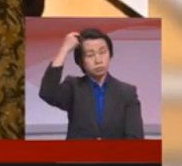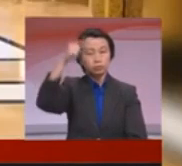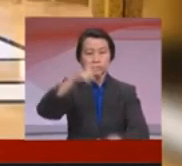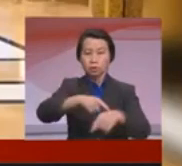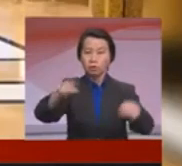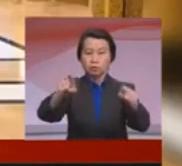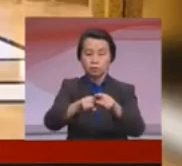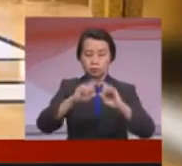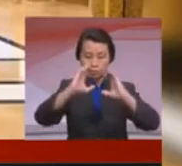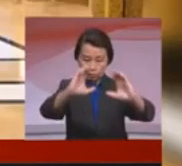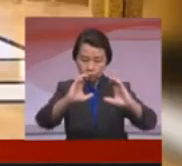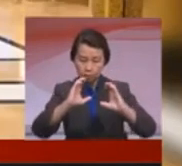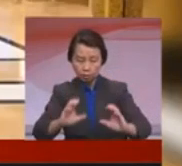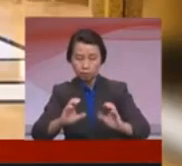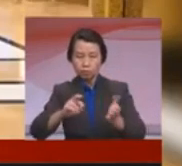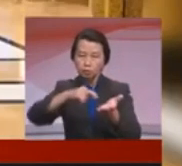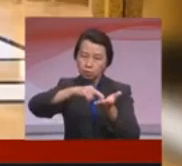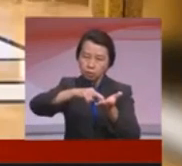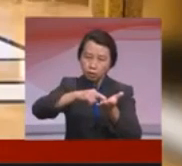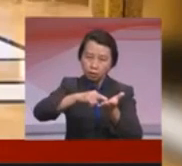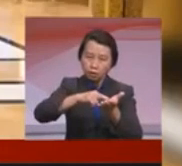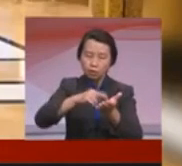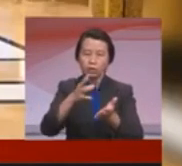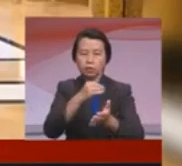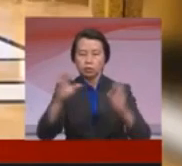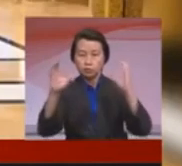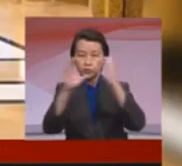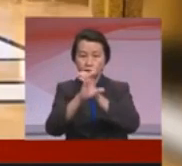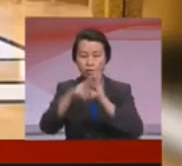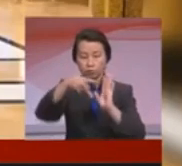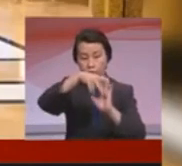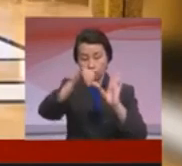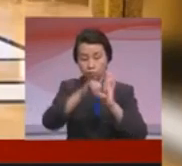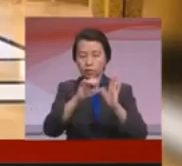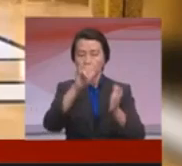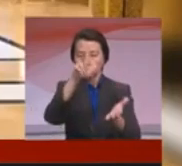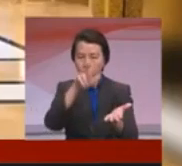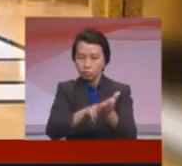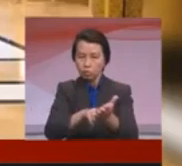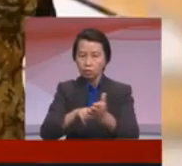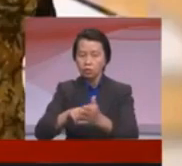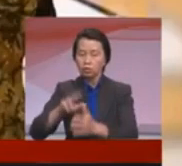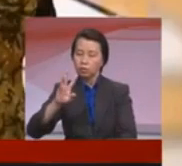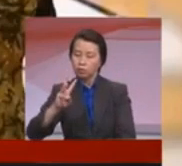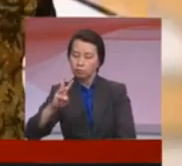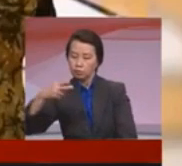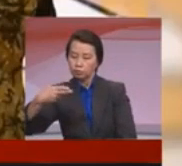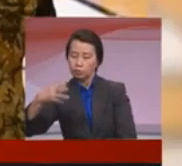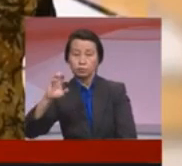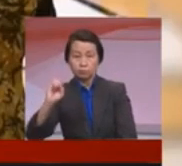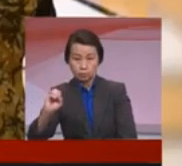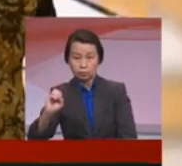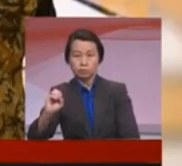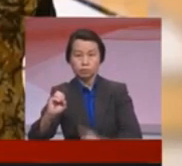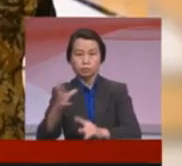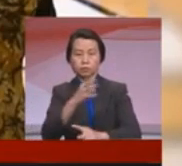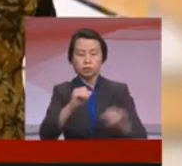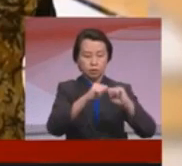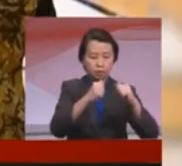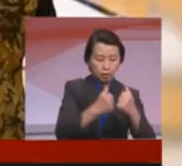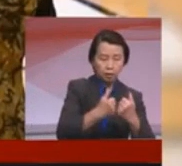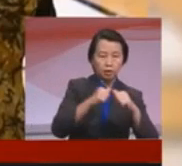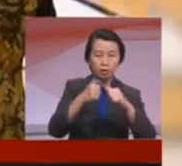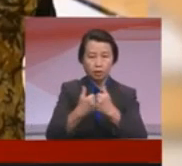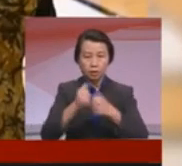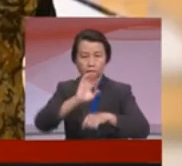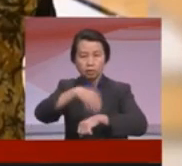masa sama, cara-cara perawatan dan cabaran polisi yang diperakui Pertubuhan Kesihatan Sedunia WHO dan